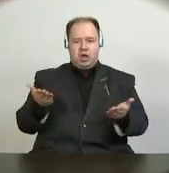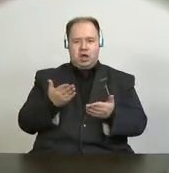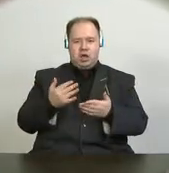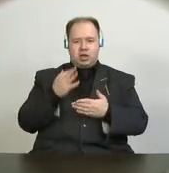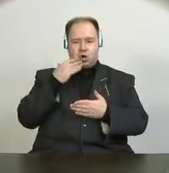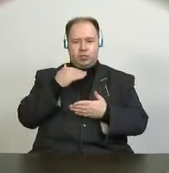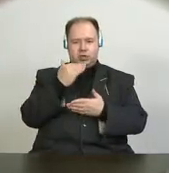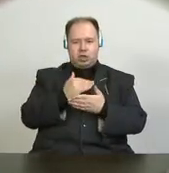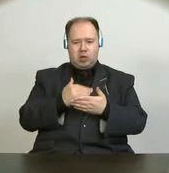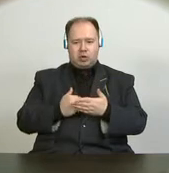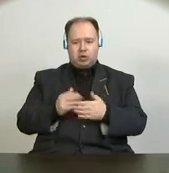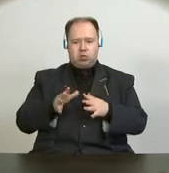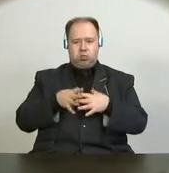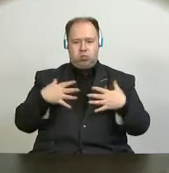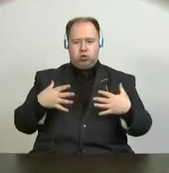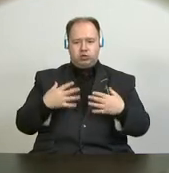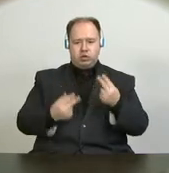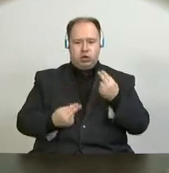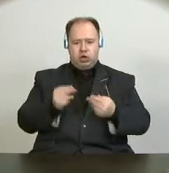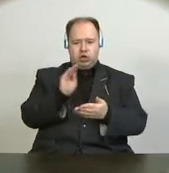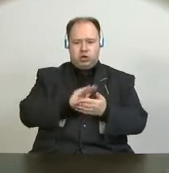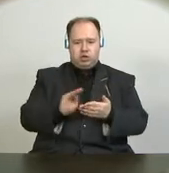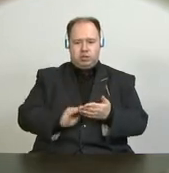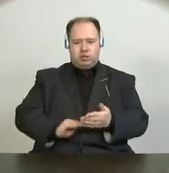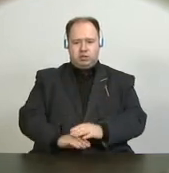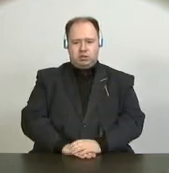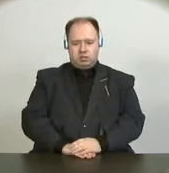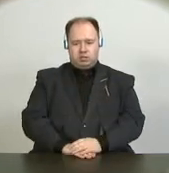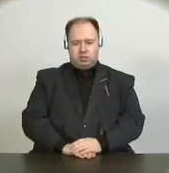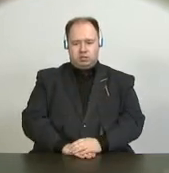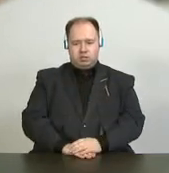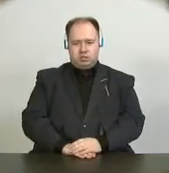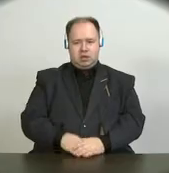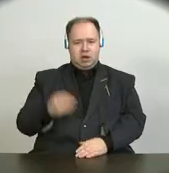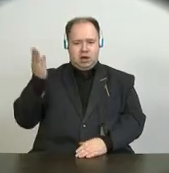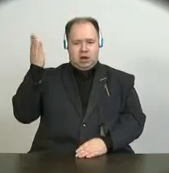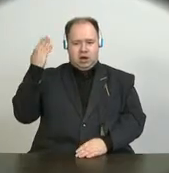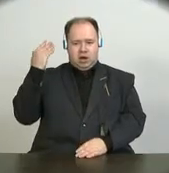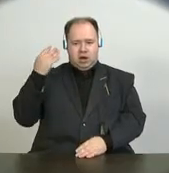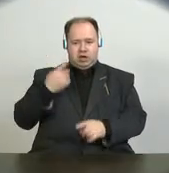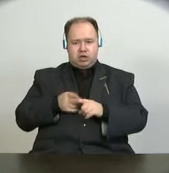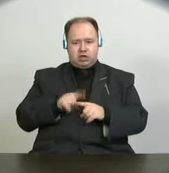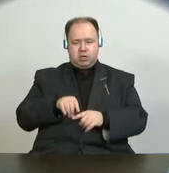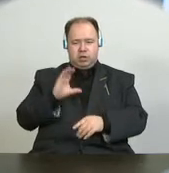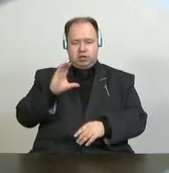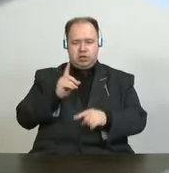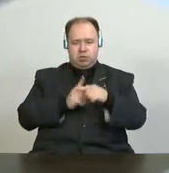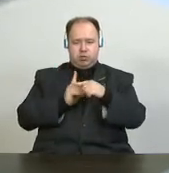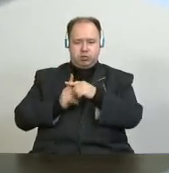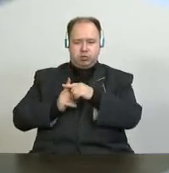программирования больше всего игр написано примерно вообще раньше наиболее популярным был и язык си плюс плюс